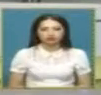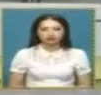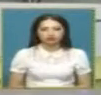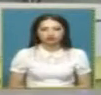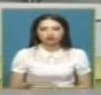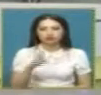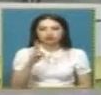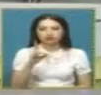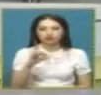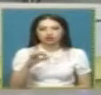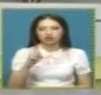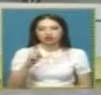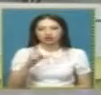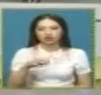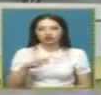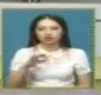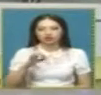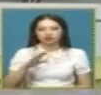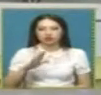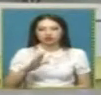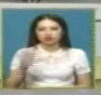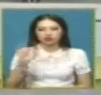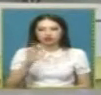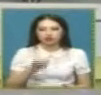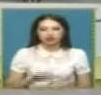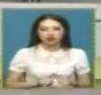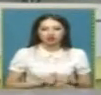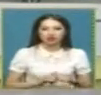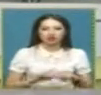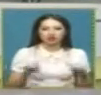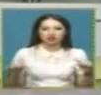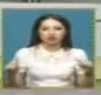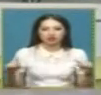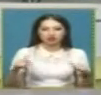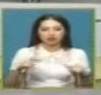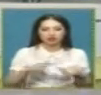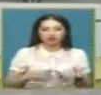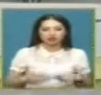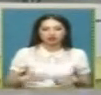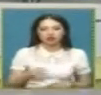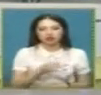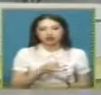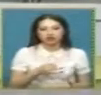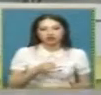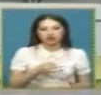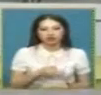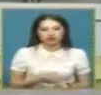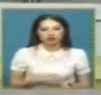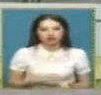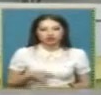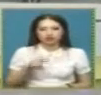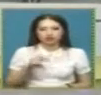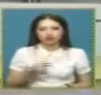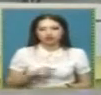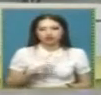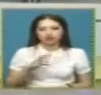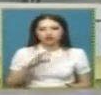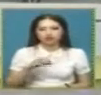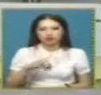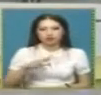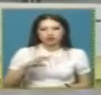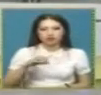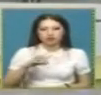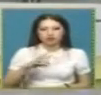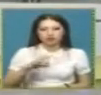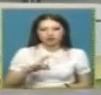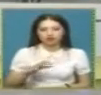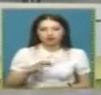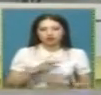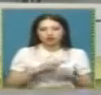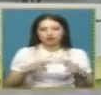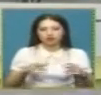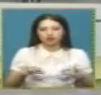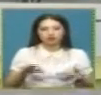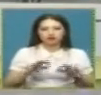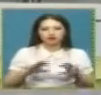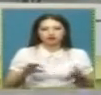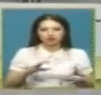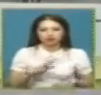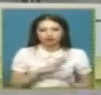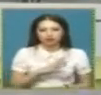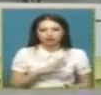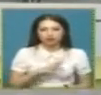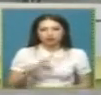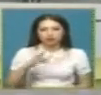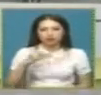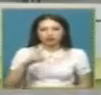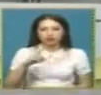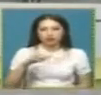Креативтік шығармашылықты дамыту мәселелері. Облыстың мәдениет мекемелері қызметкерлерінің басын қосқан семинар-кеңес осылай аталды. Шымкенттегі Мұхтар Әуезов